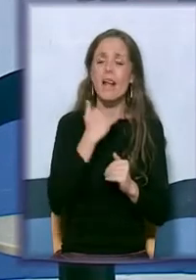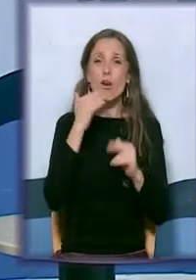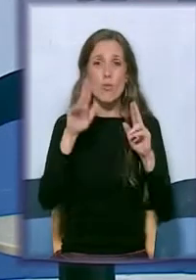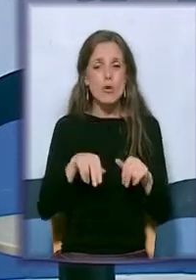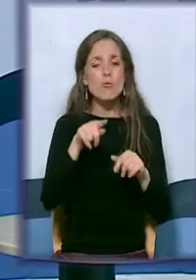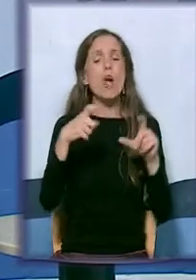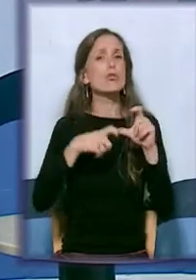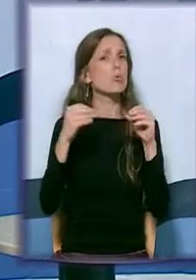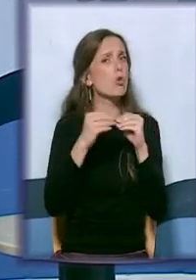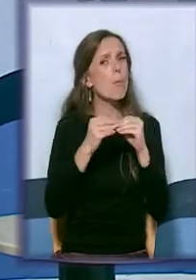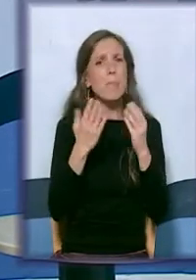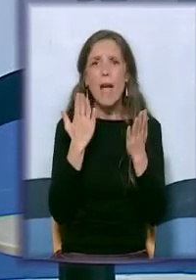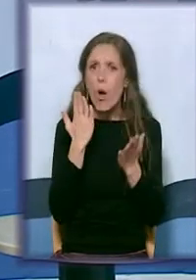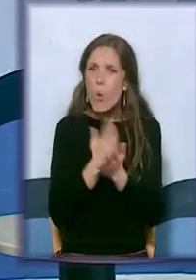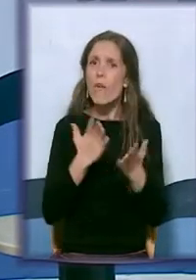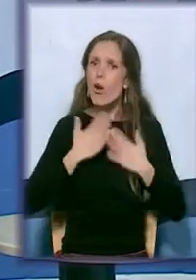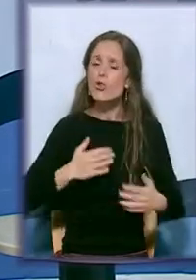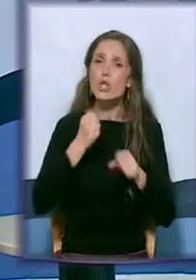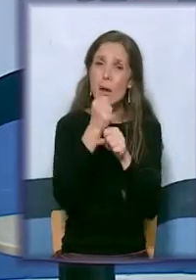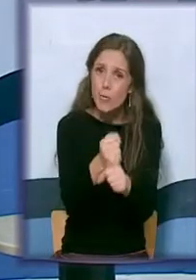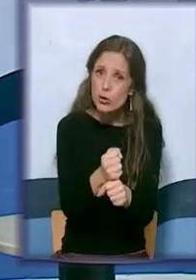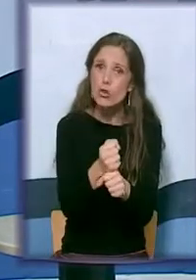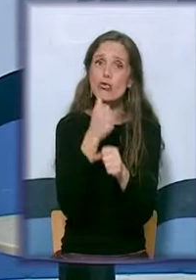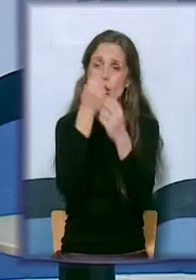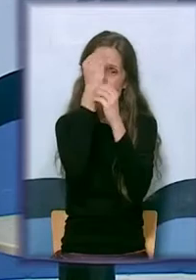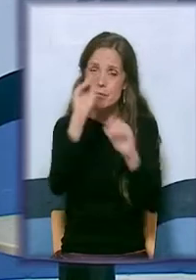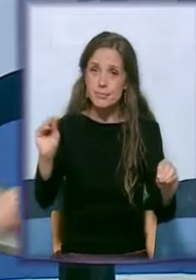je uvek tu i da najavi da kaže centar je pre